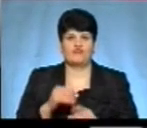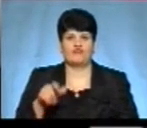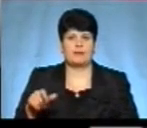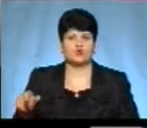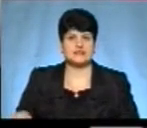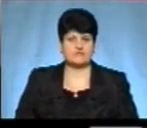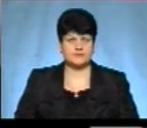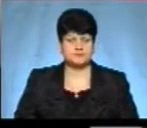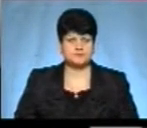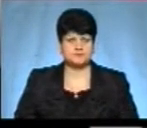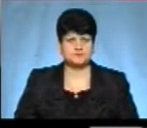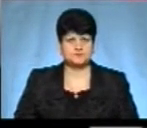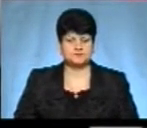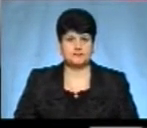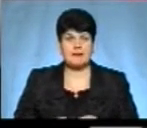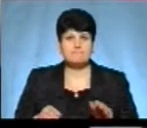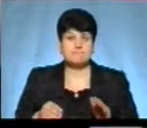все,